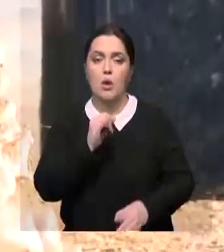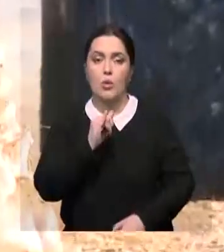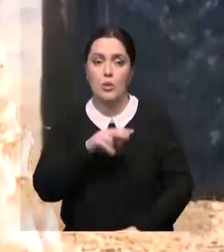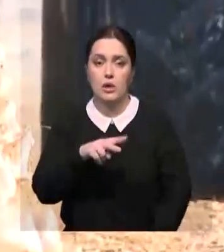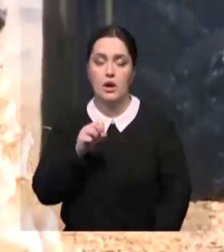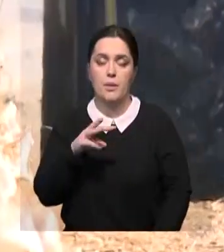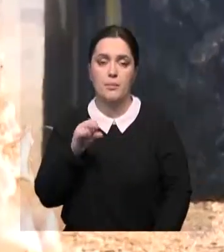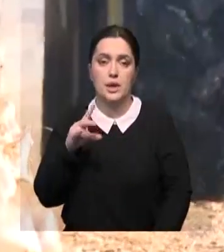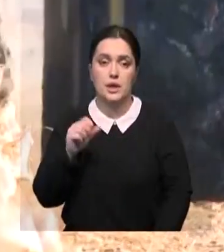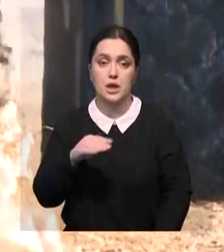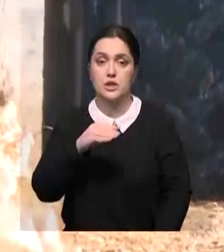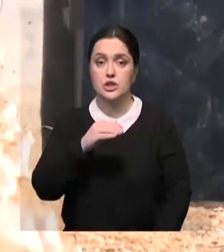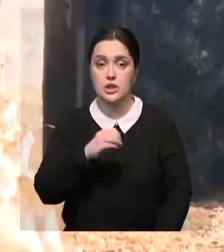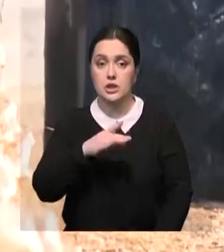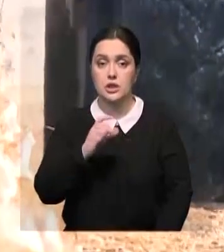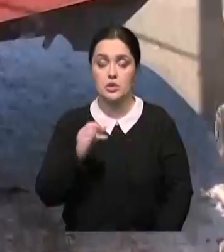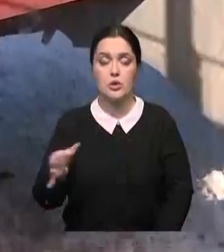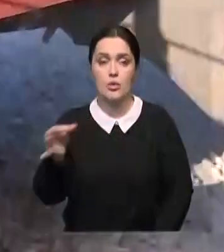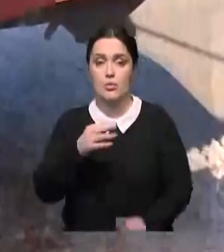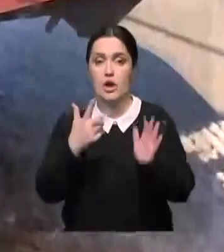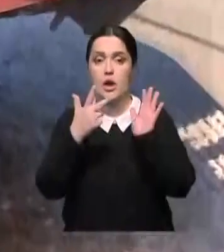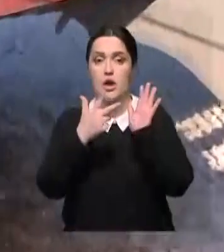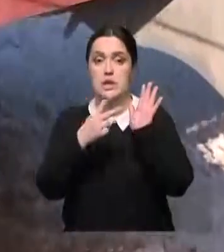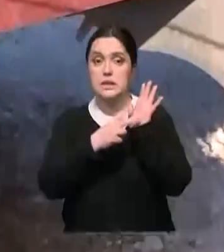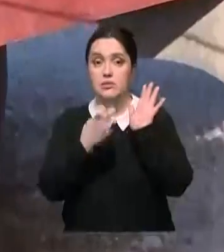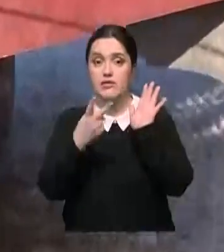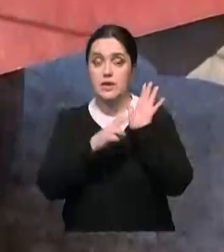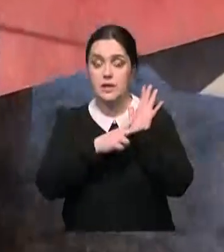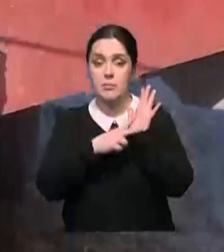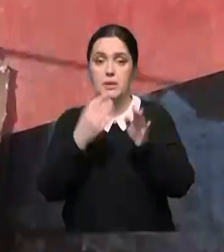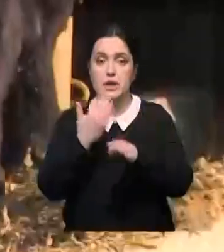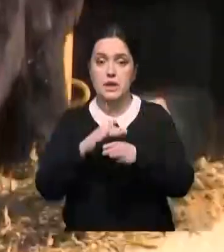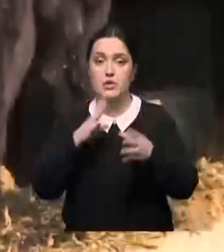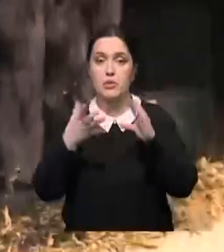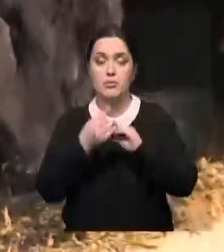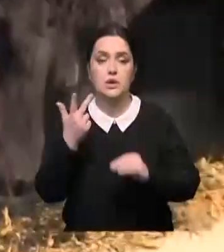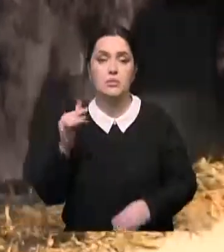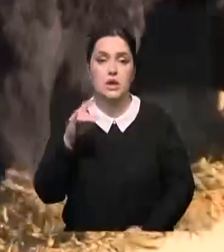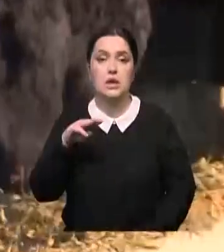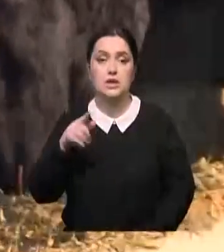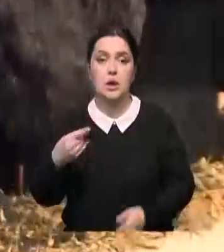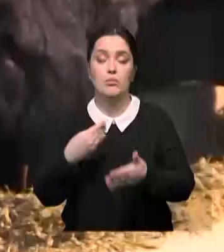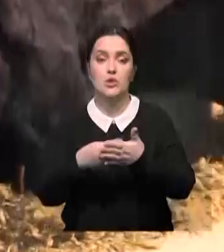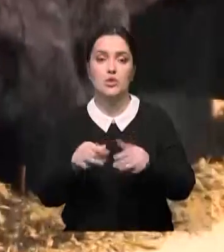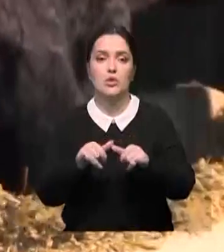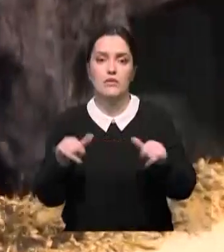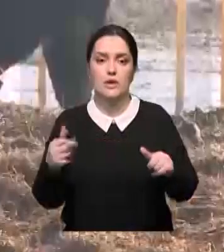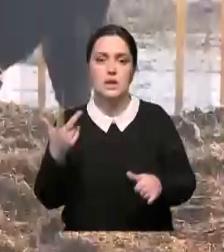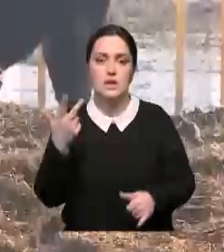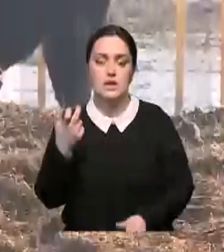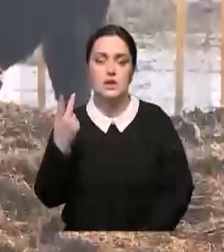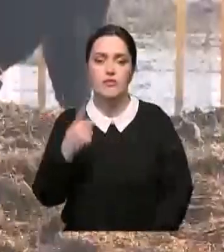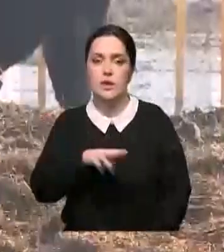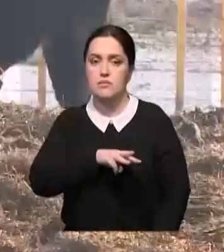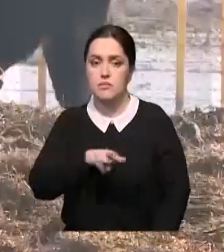жителям области ЖТСУ одобрили 727 кредитов на сумму больше 3 миллиардов тенге. В этом году бюджет программы увеличили еще на